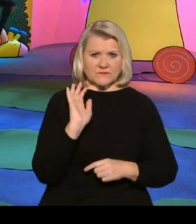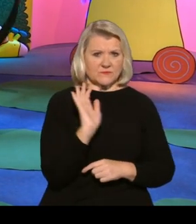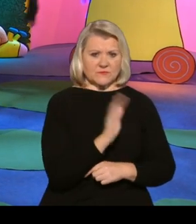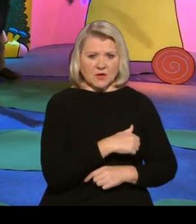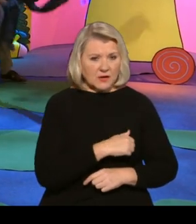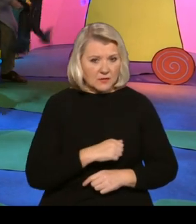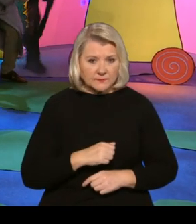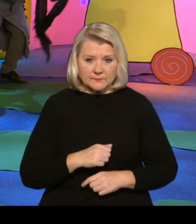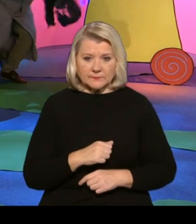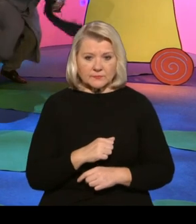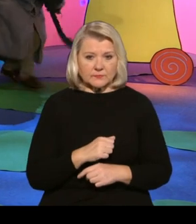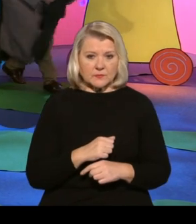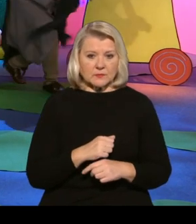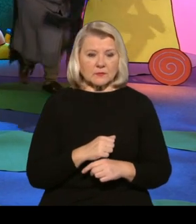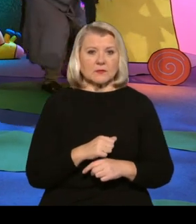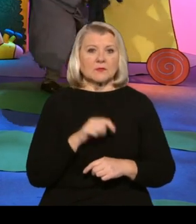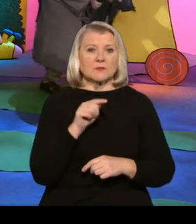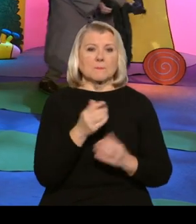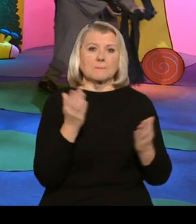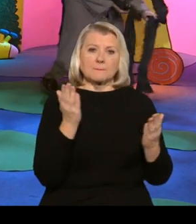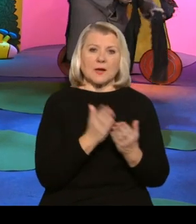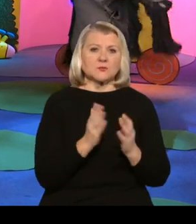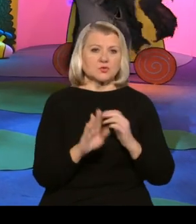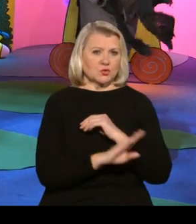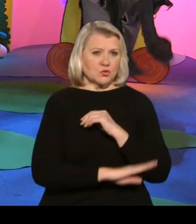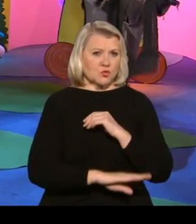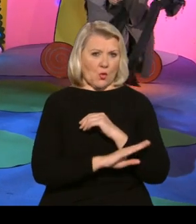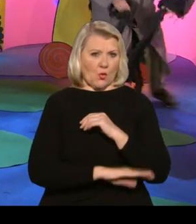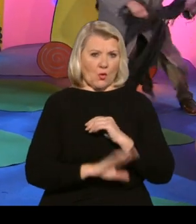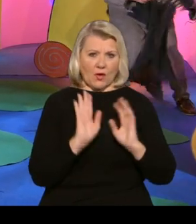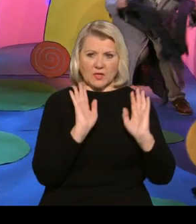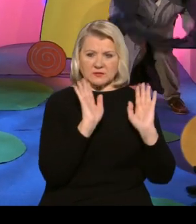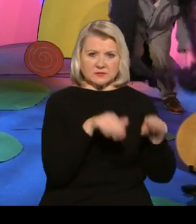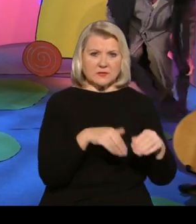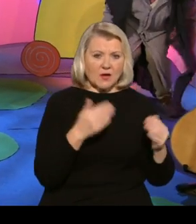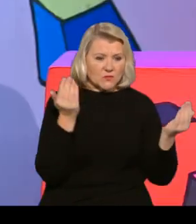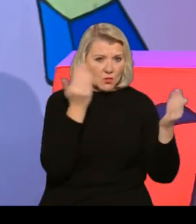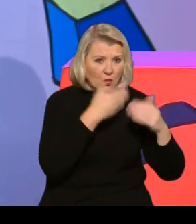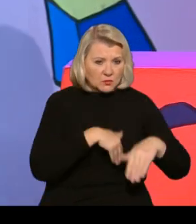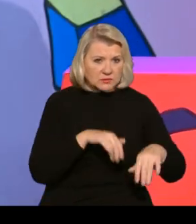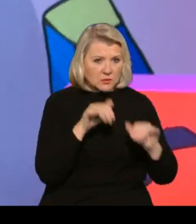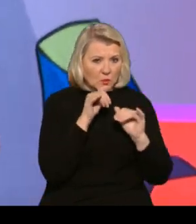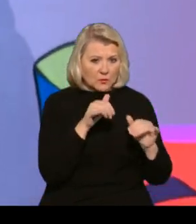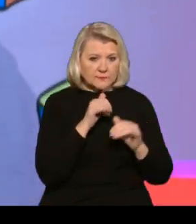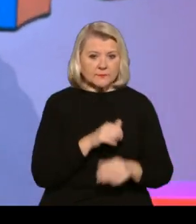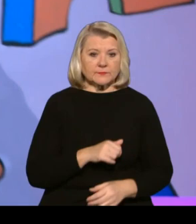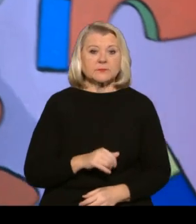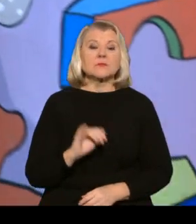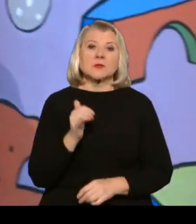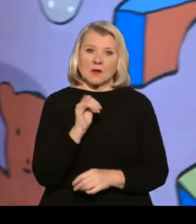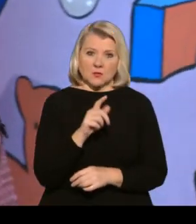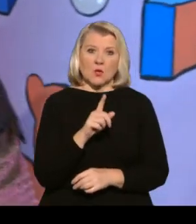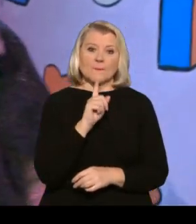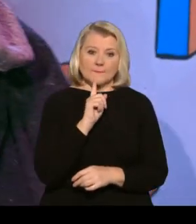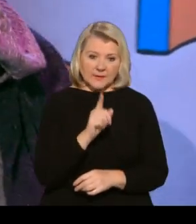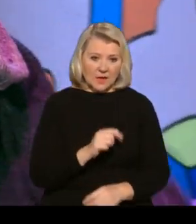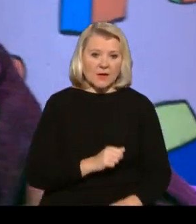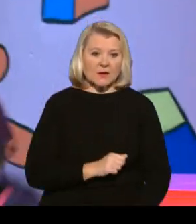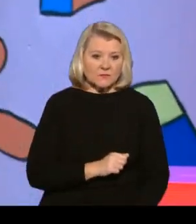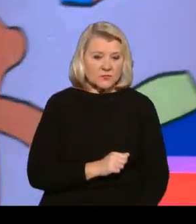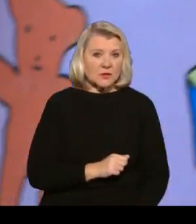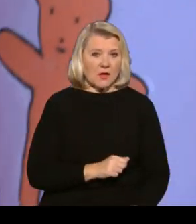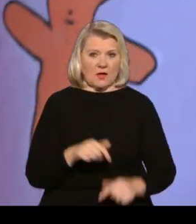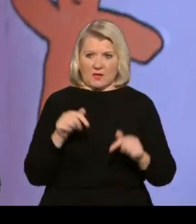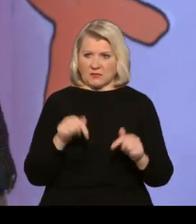sova ta houká v lese? A ještě k tomu v noci. To je pravda. Tady snad